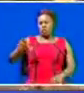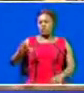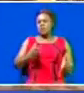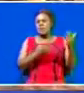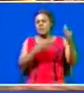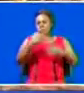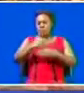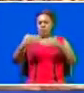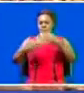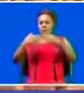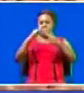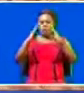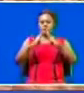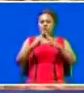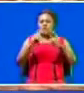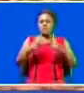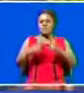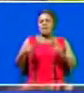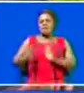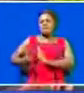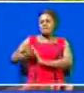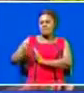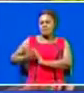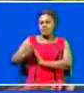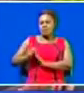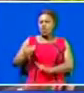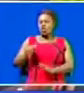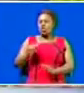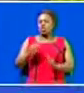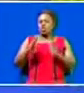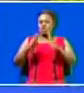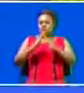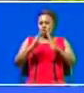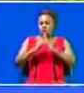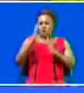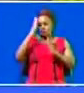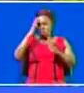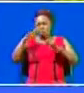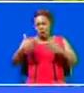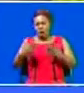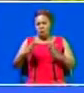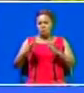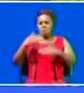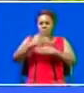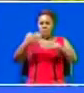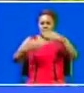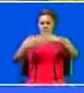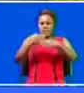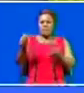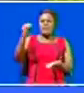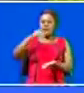kwa ujenzi wa vyoo vingine utaanzishwa kwa upesi. Hiyo choo wajue vile wanatafanya itengenezwe